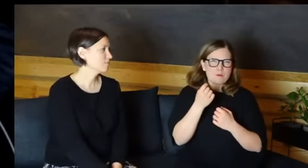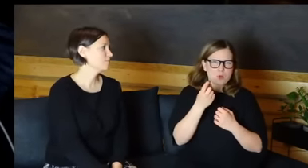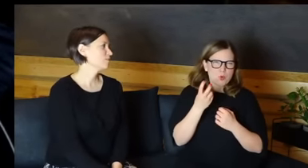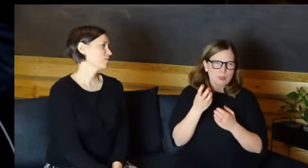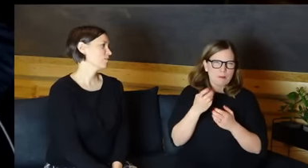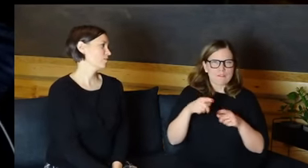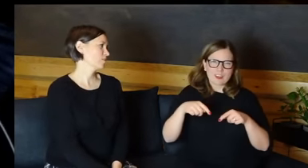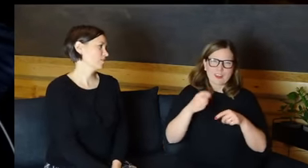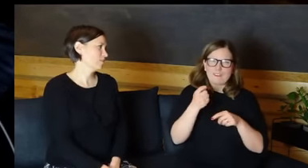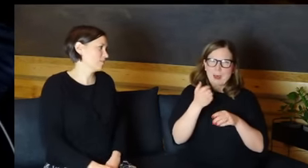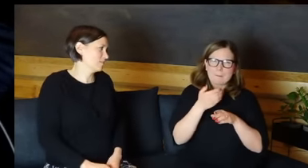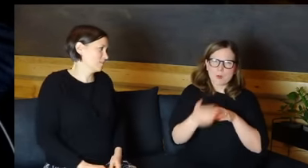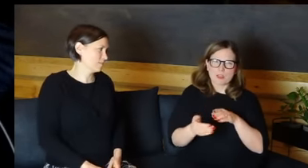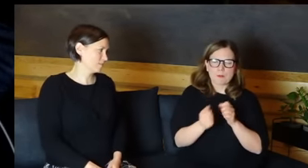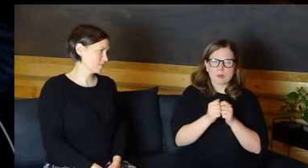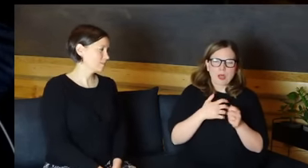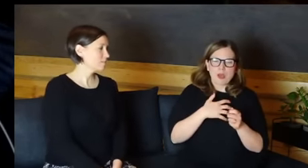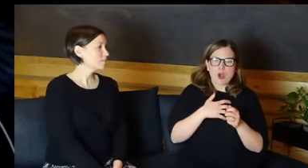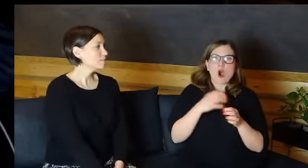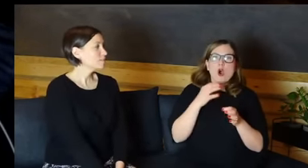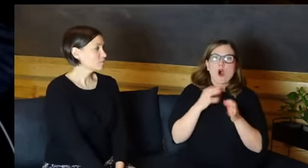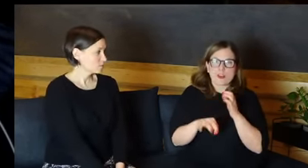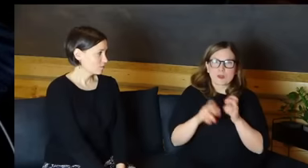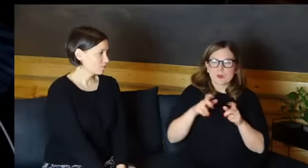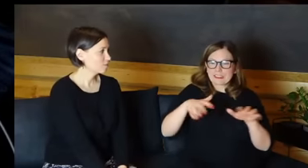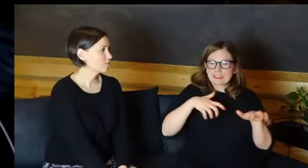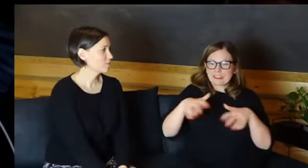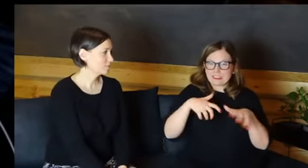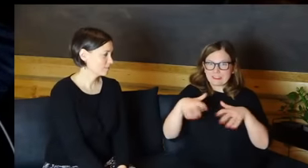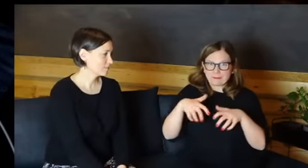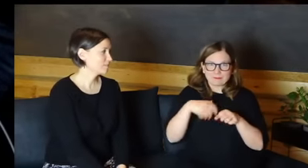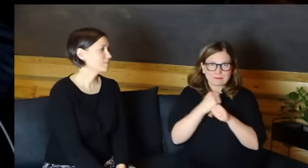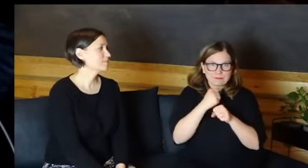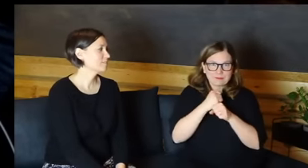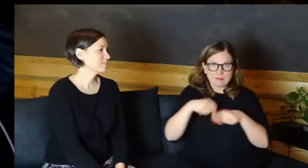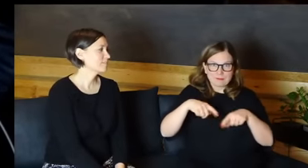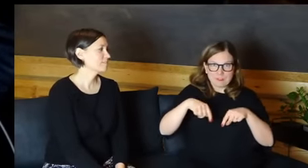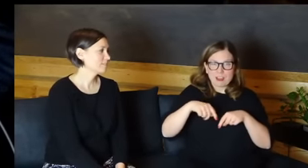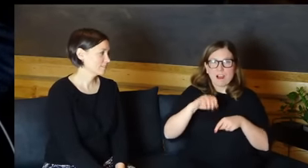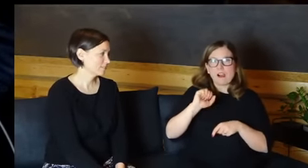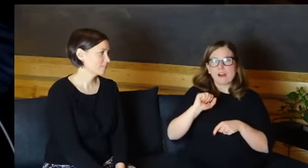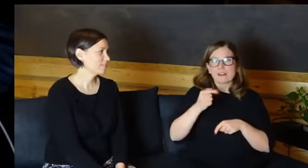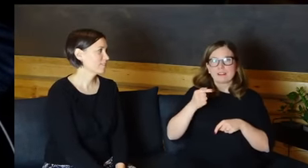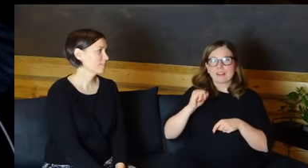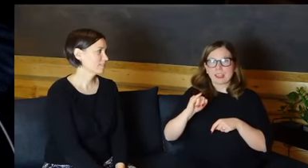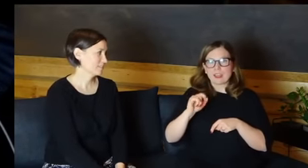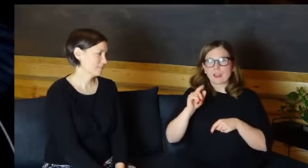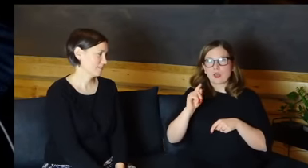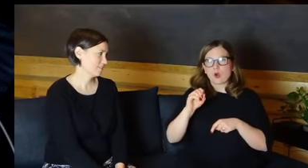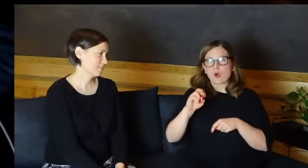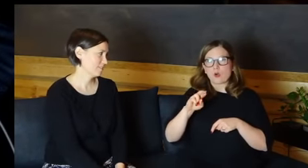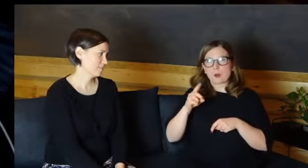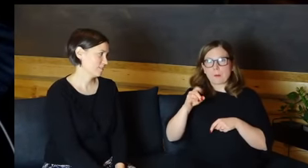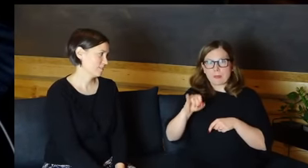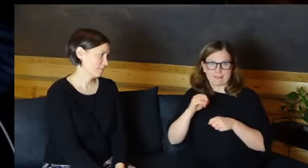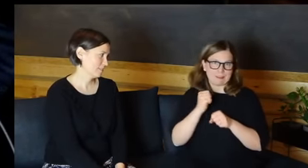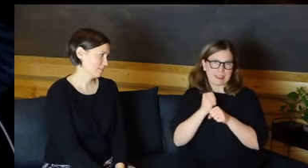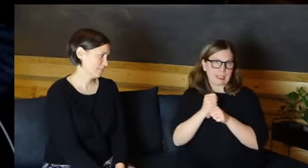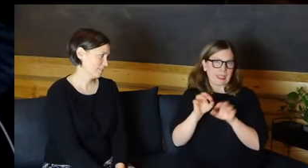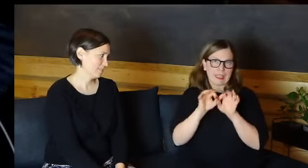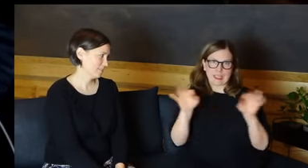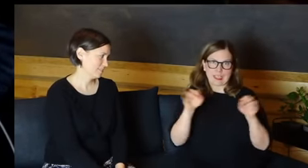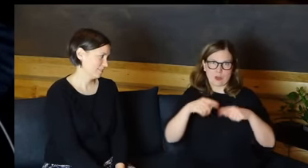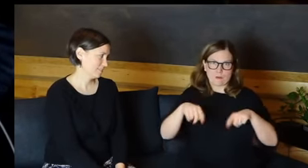osa videoista, mutta saatiin parsittua video. Korve Antti teki hienon videon, niin nautitaan ensin Joosen laulu ja sitten video sen